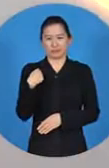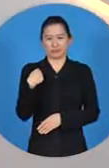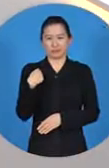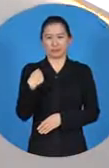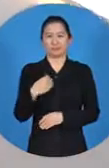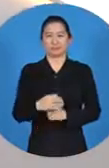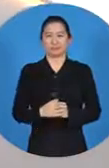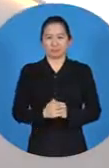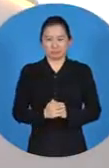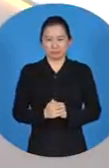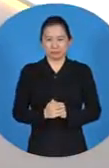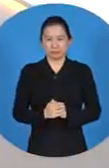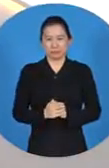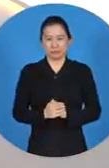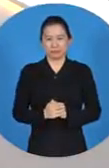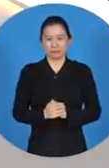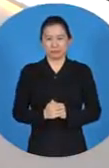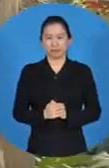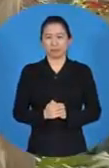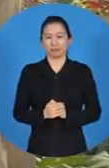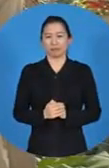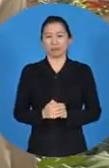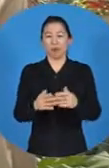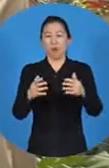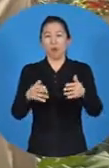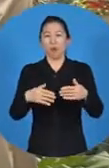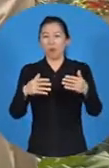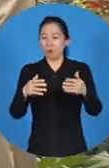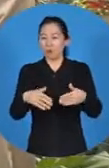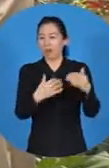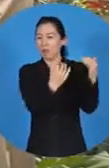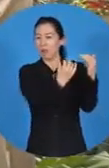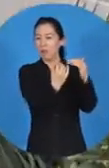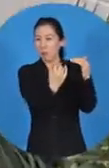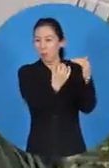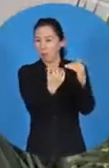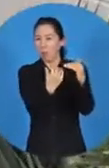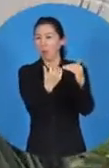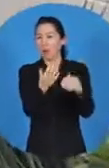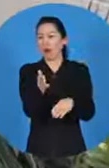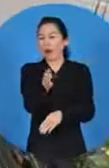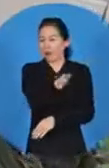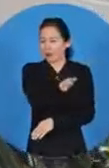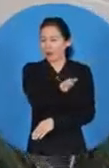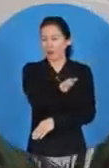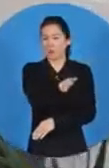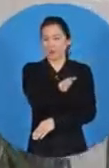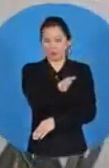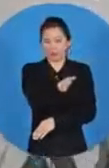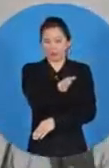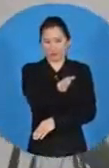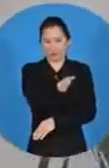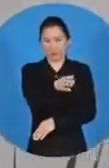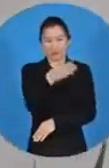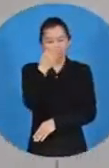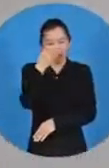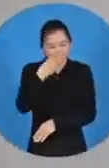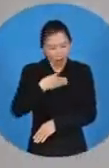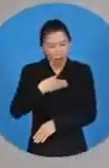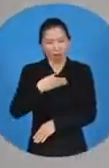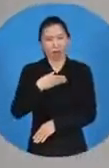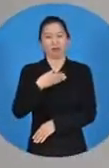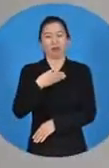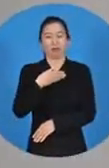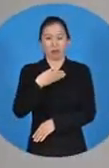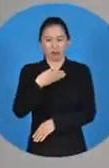います。またあのこのね、橋、温室の暖房がこの中に隠されているんですよ。 暖房